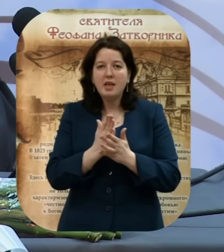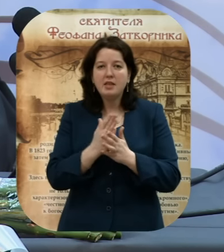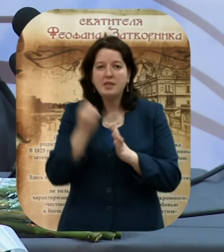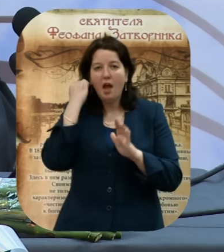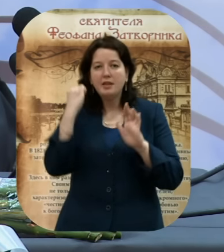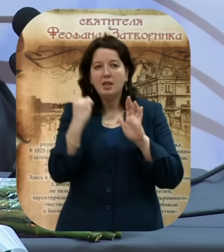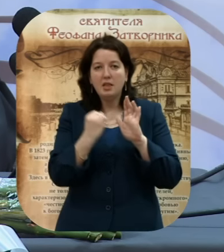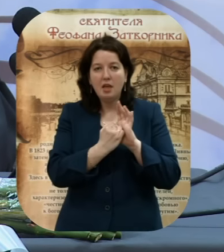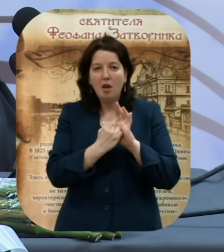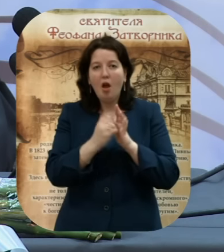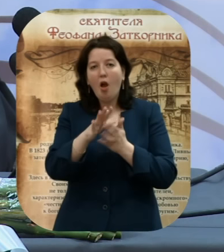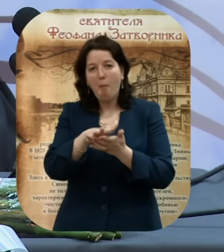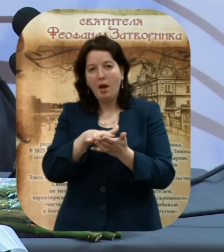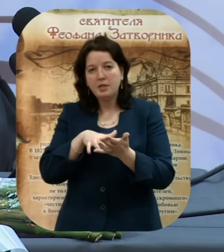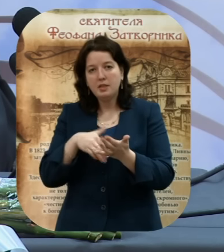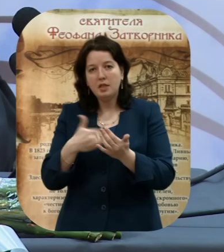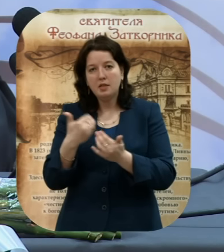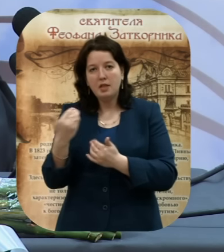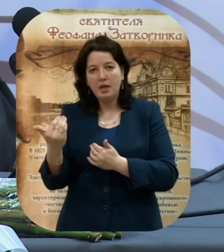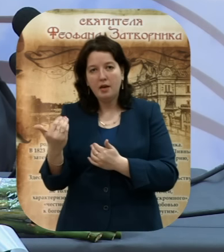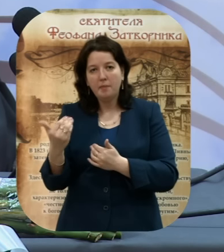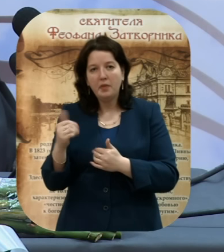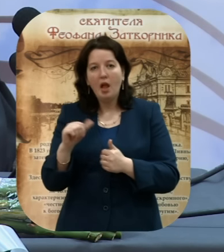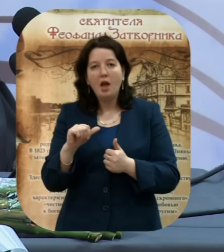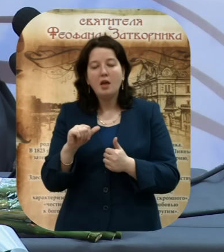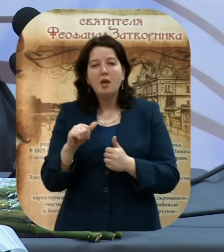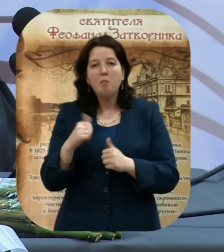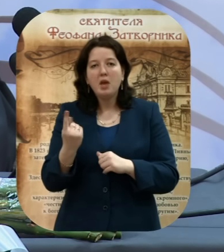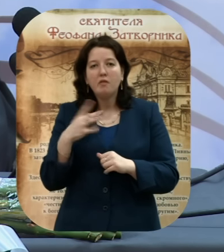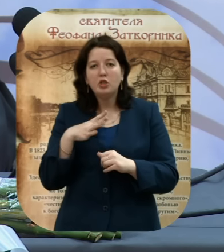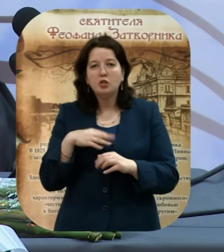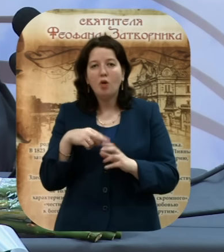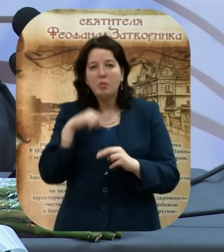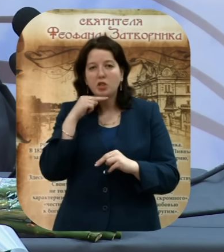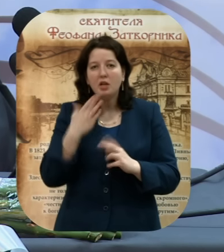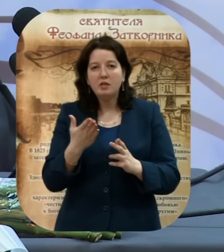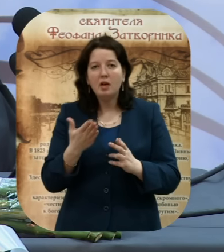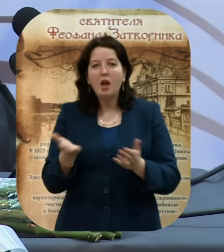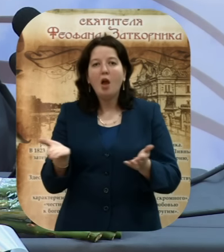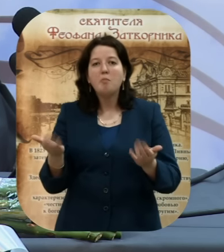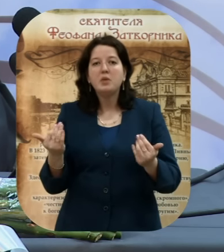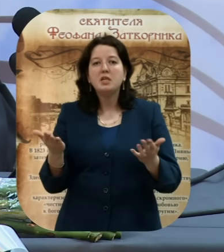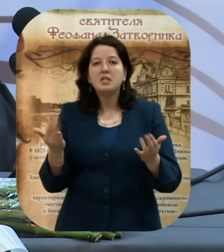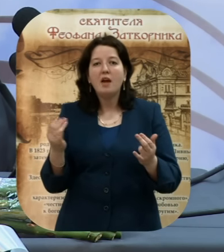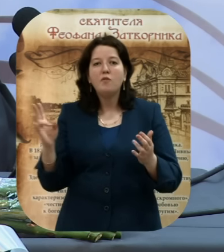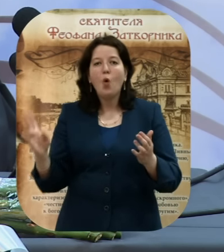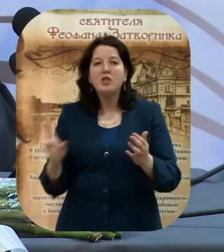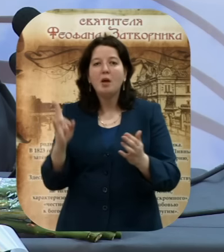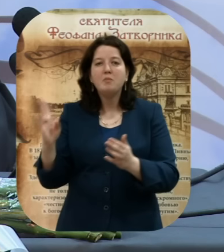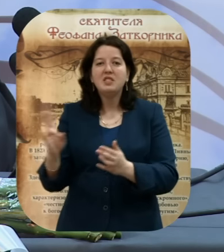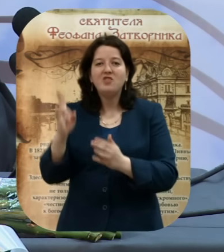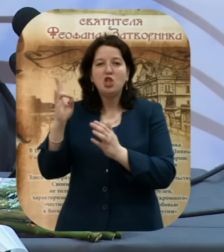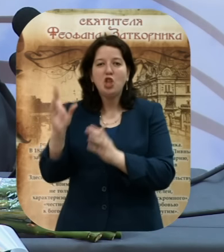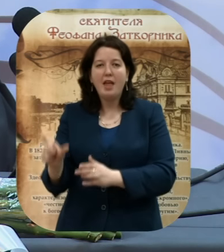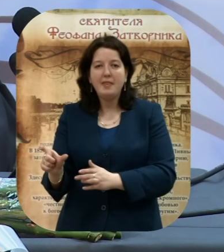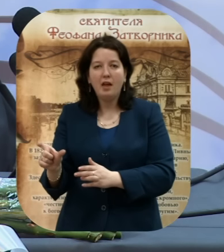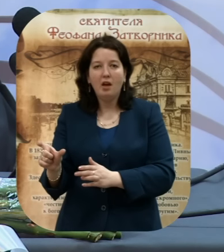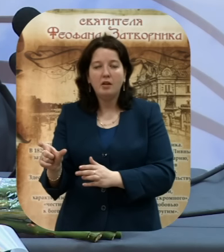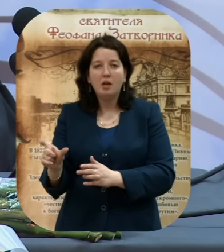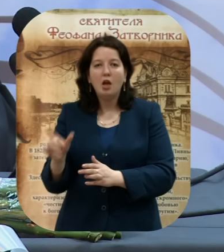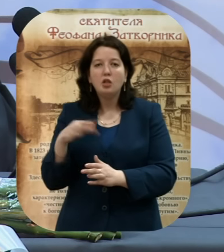простит ему их. Первое, что обращает на себя внимание, призовет священника, то есть он уже